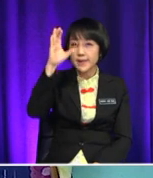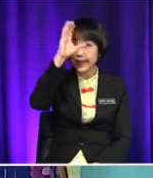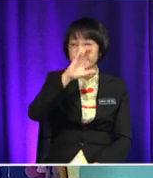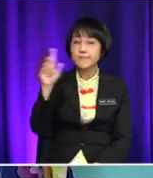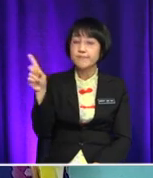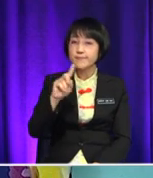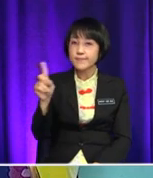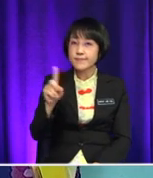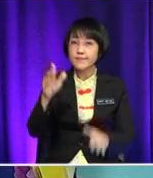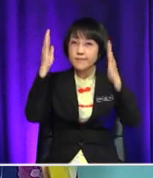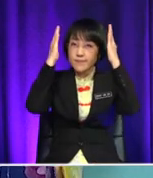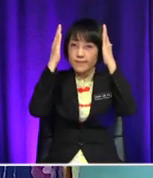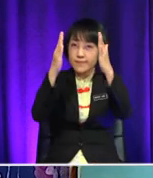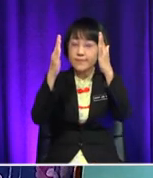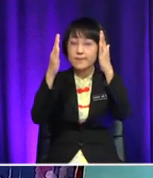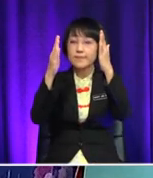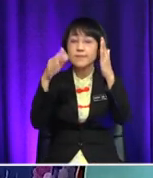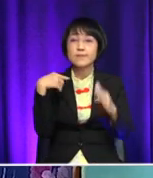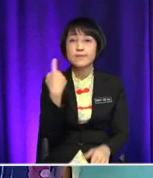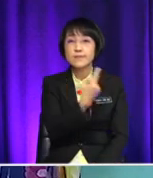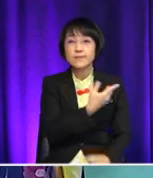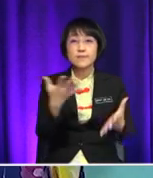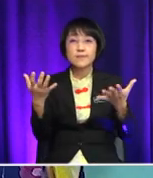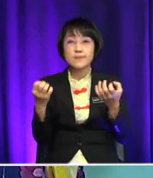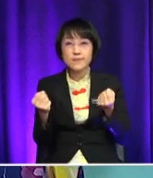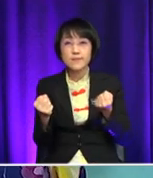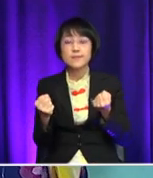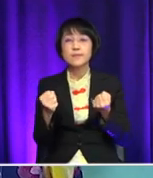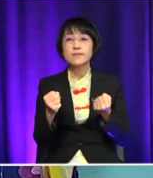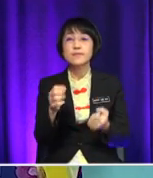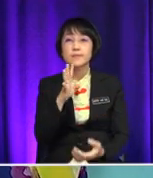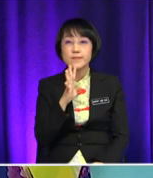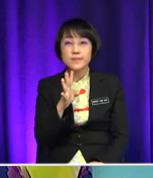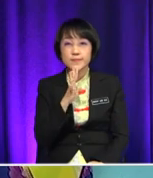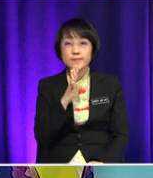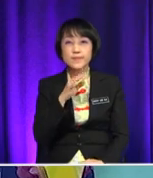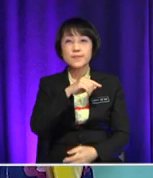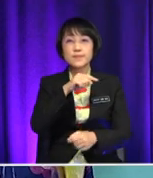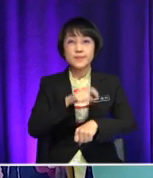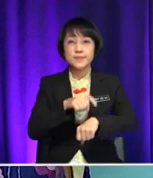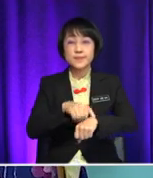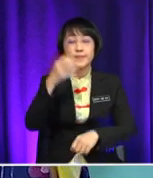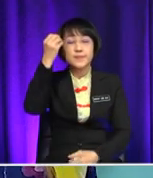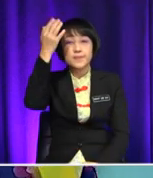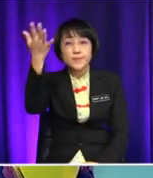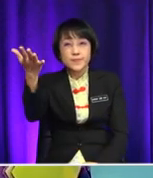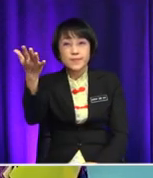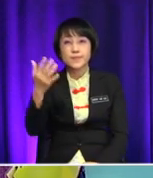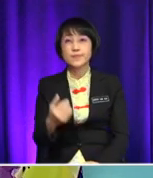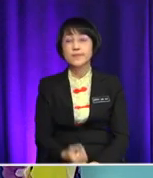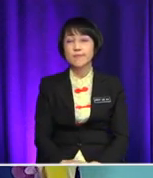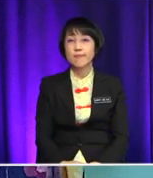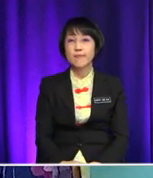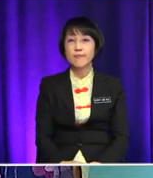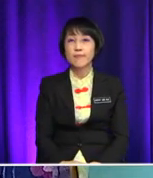fokus yang kita tuturkan ketika menyampaikan maklumat tersebut jika Tadi saya sudah